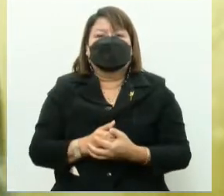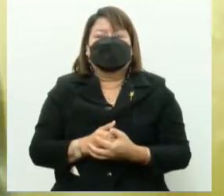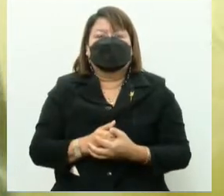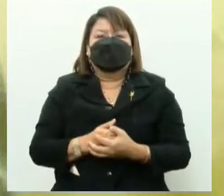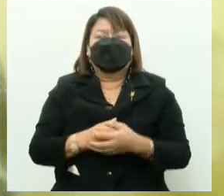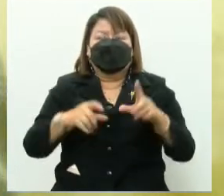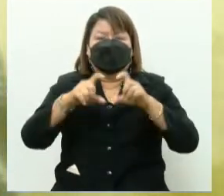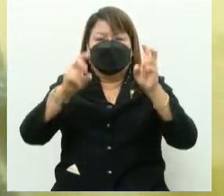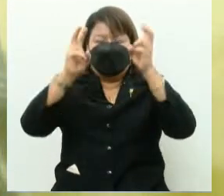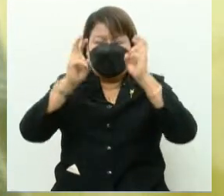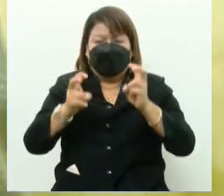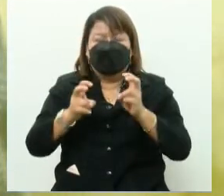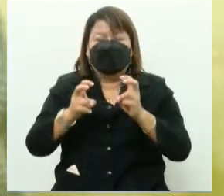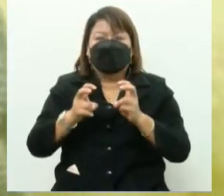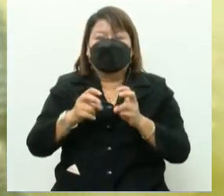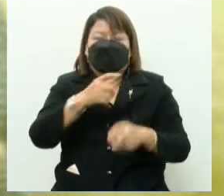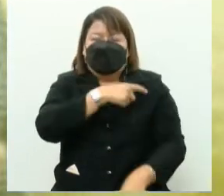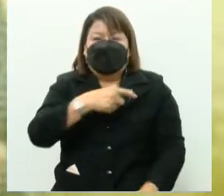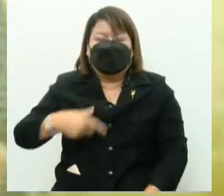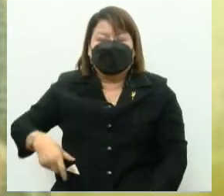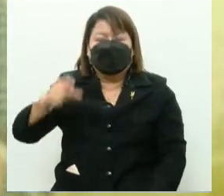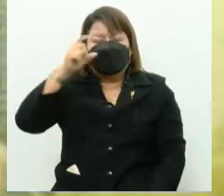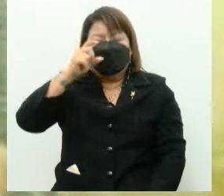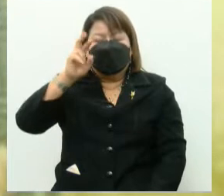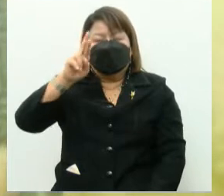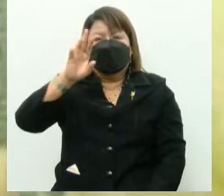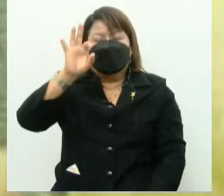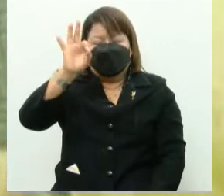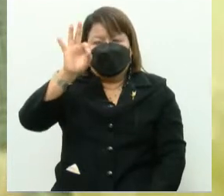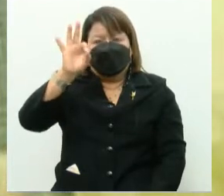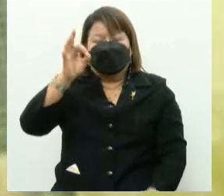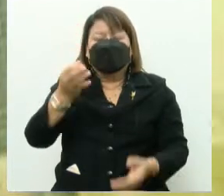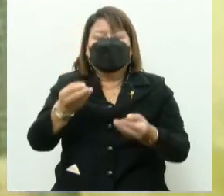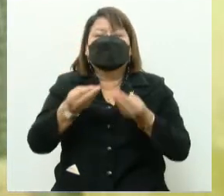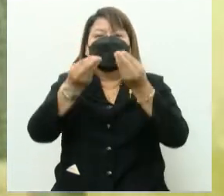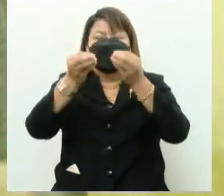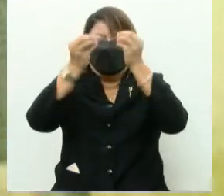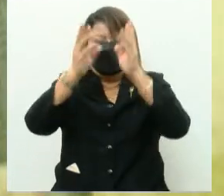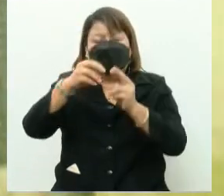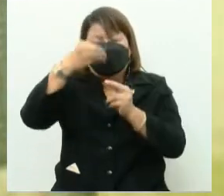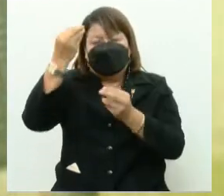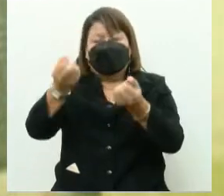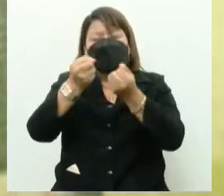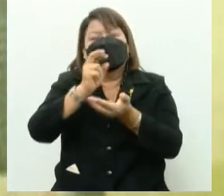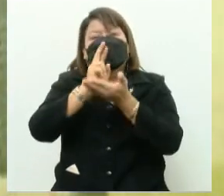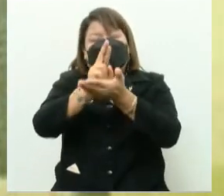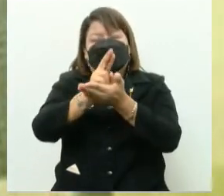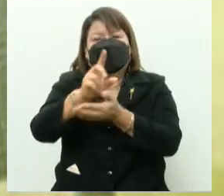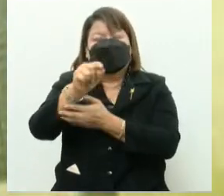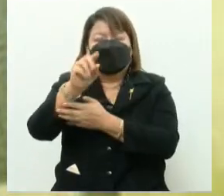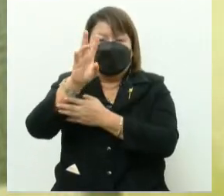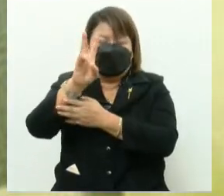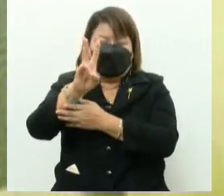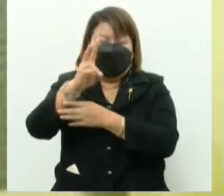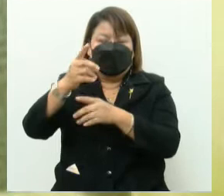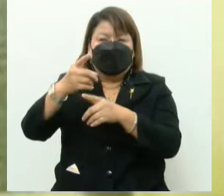ในพระบรมราโชวาทพระราชทานแก่ครูและนักเรียนที่ได้รับพระราชทานรางวัลเมื่อวันที่27กรกฎาคม